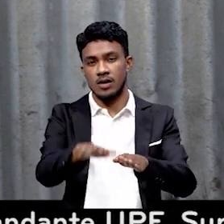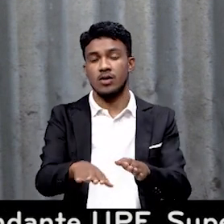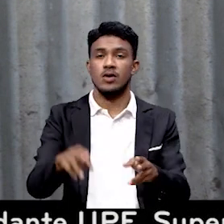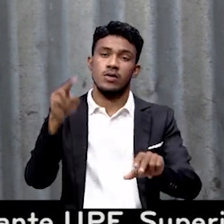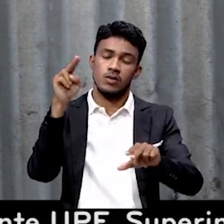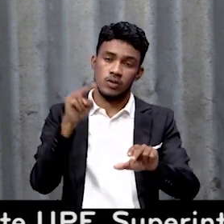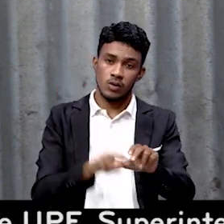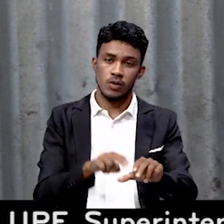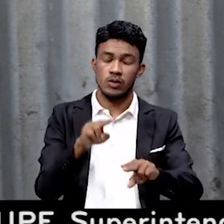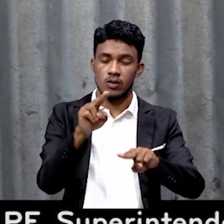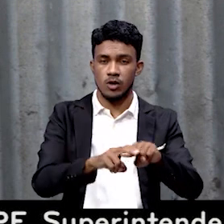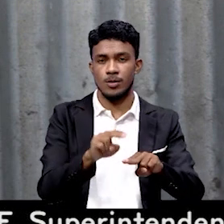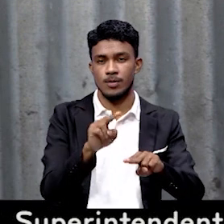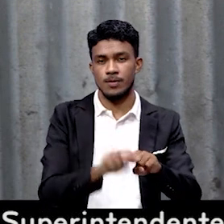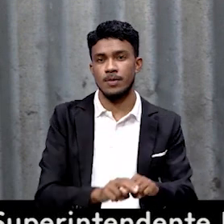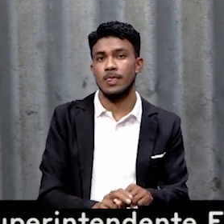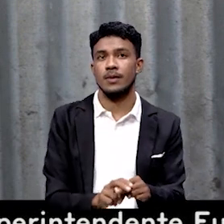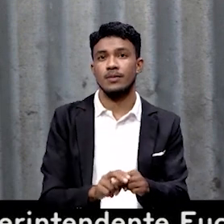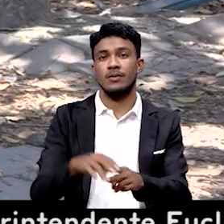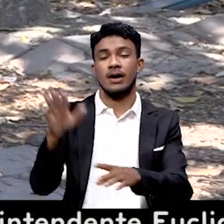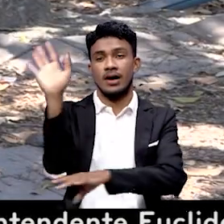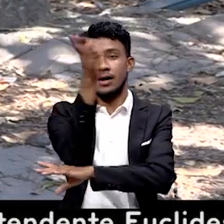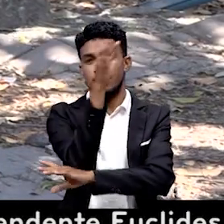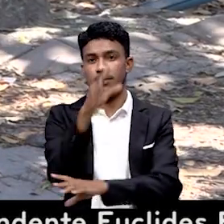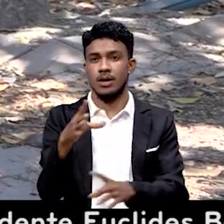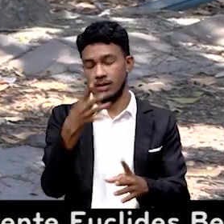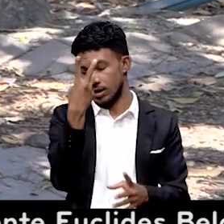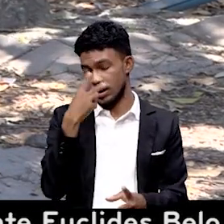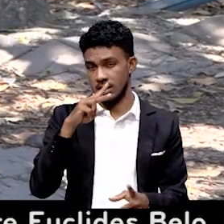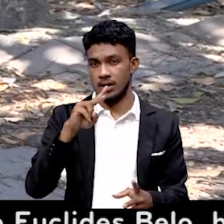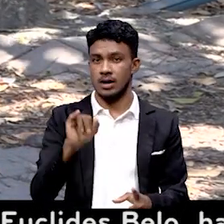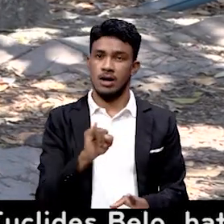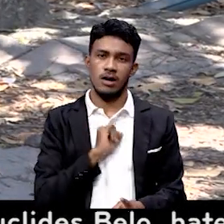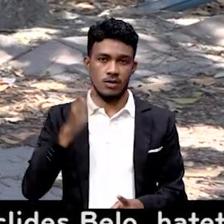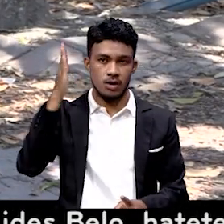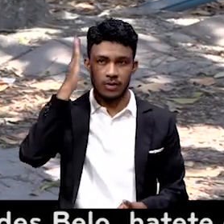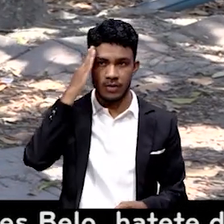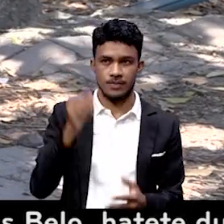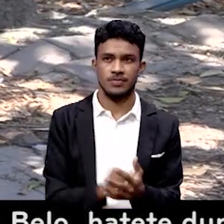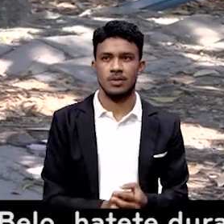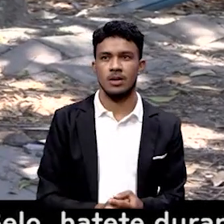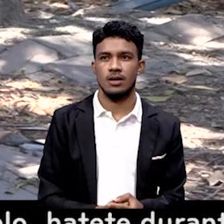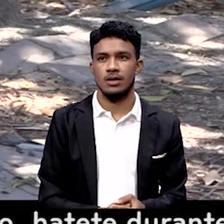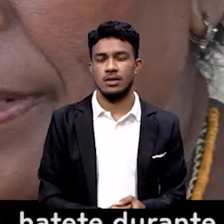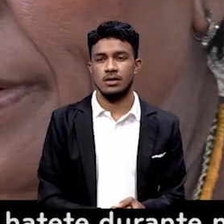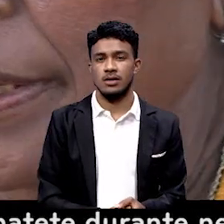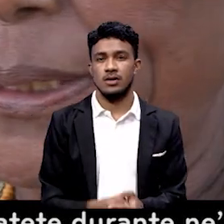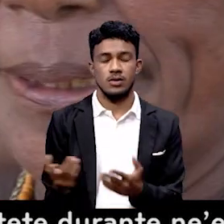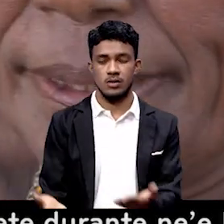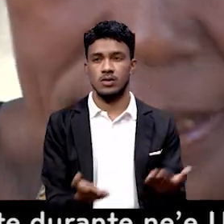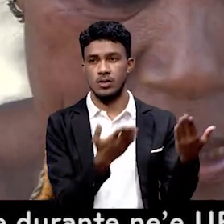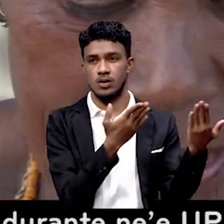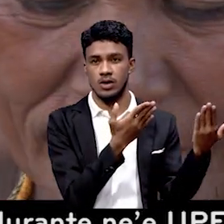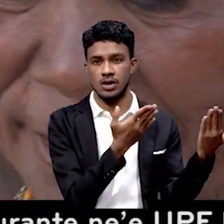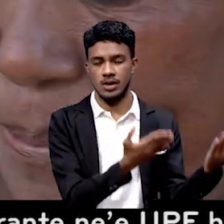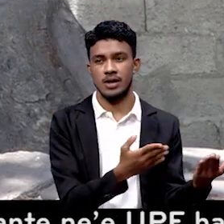ai mahon cerne hau misak turau Hanoi. Hane sebalun Hanoi nia lori esko